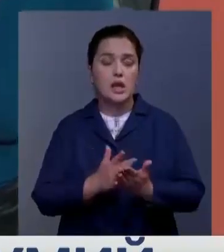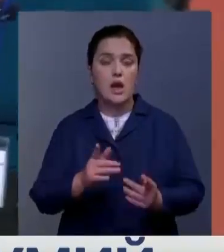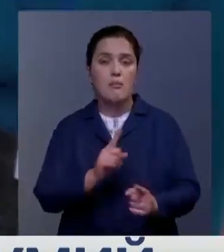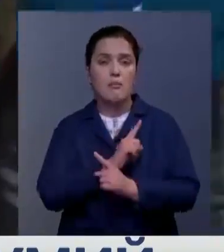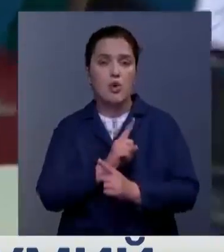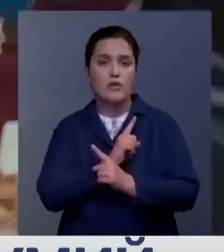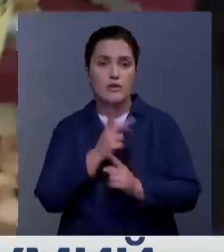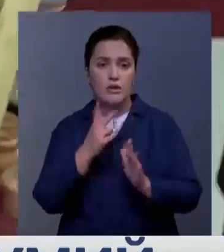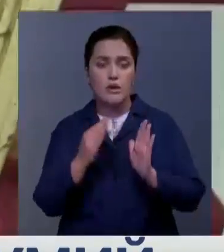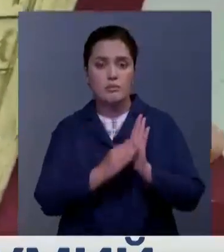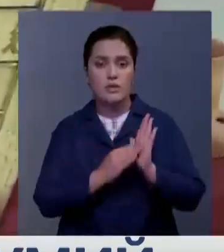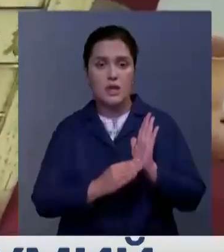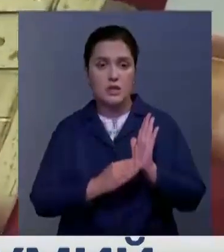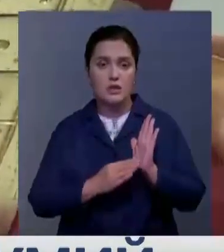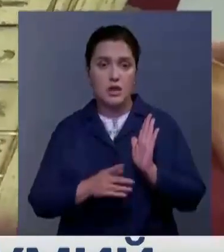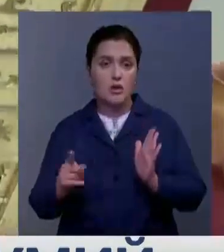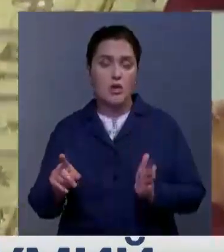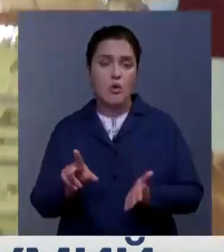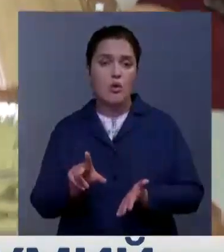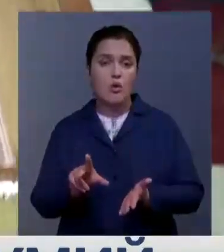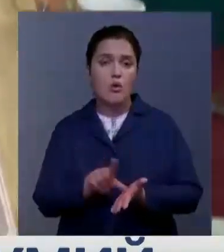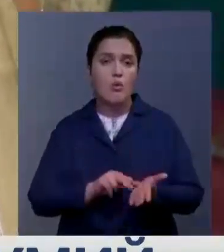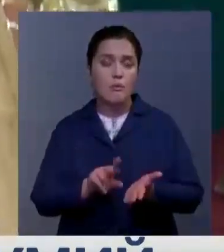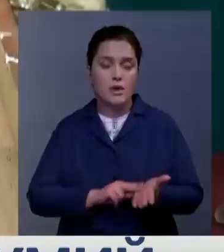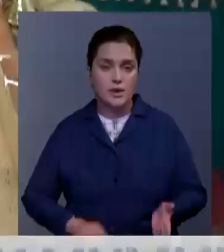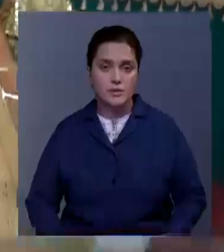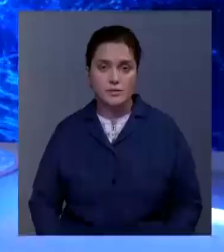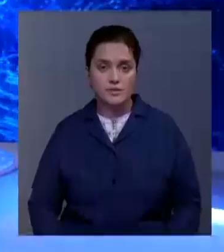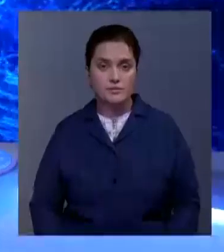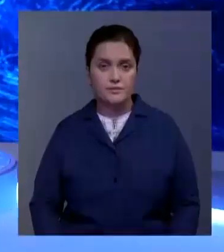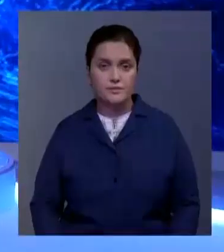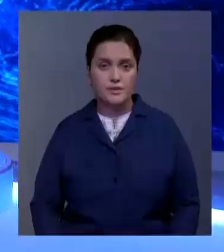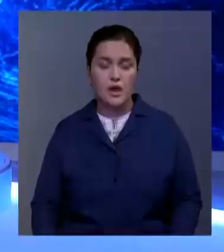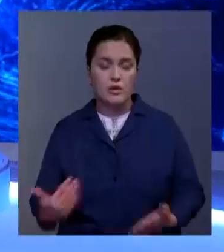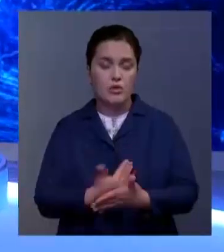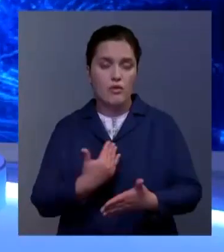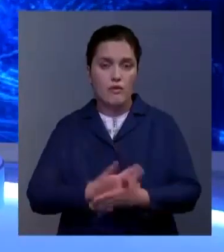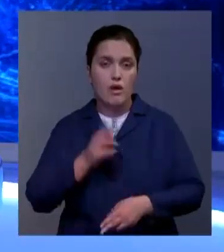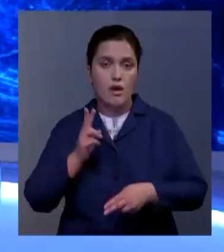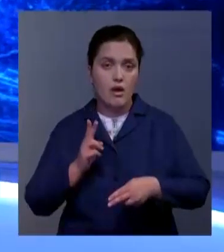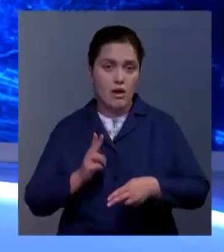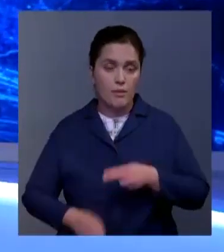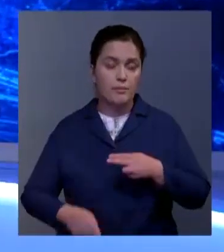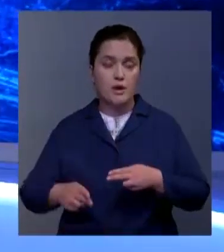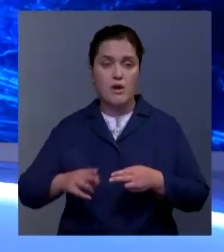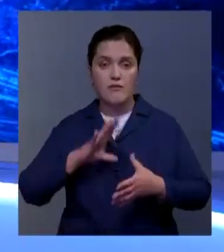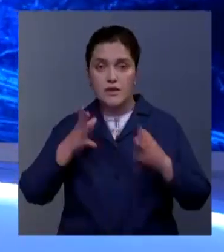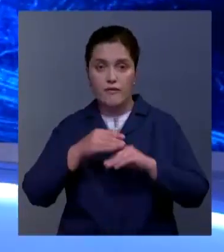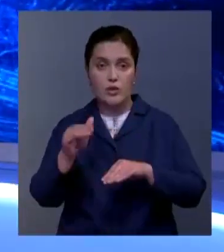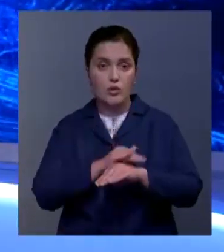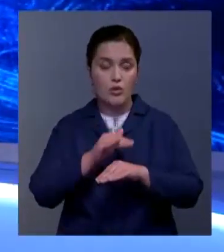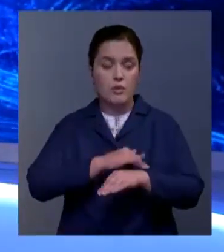писаницы идут. Тоже представлена копия. Еще больше новостей вы найдете на нашем сайте